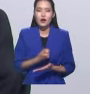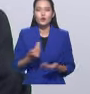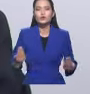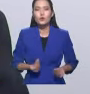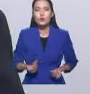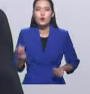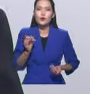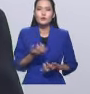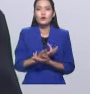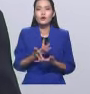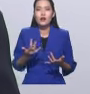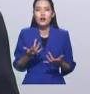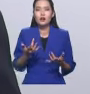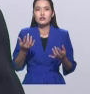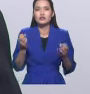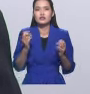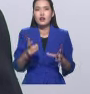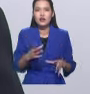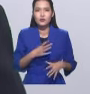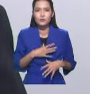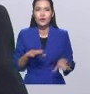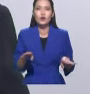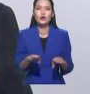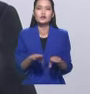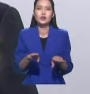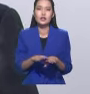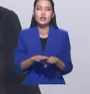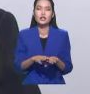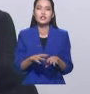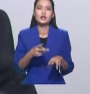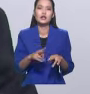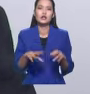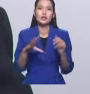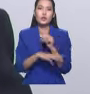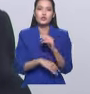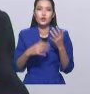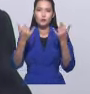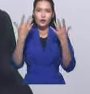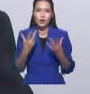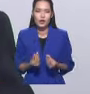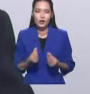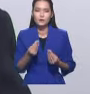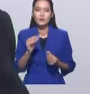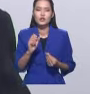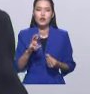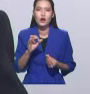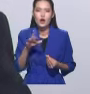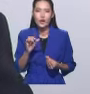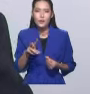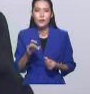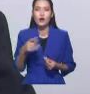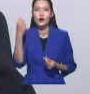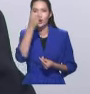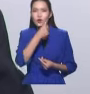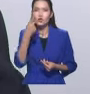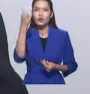мәселесі қозғалатын дүние, соны біз енді Бикен апамыздың 100 жылдығы болғаннан кейін сол